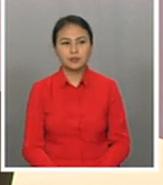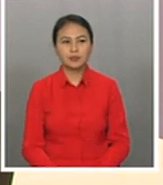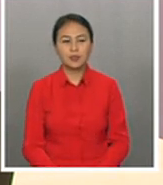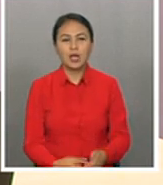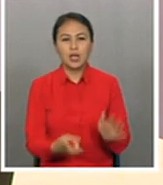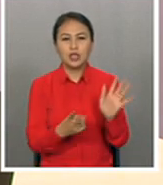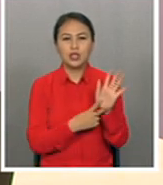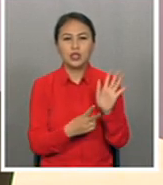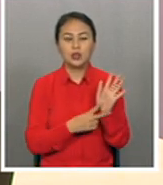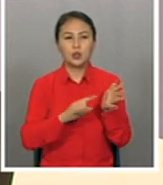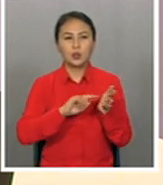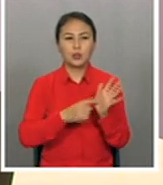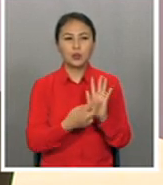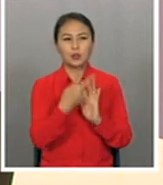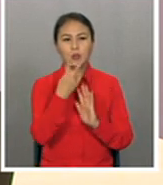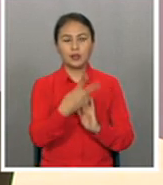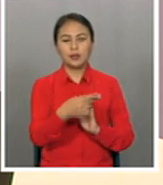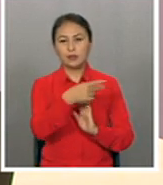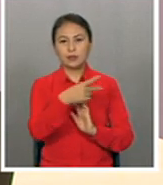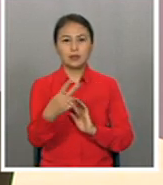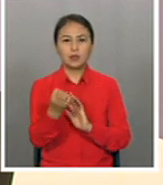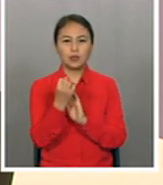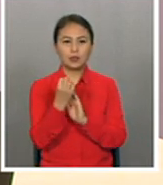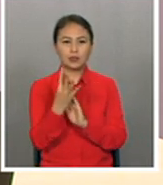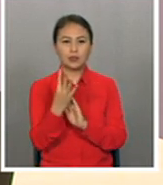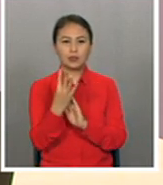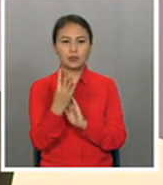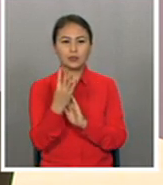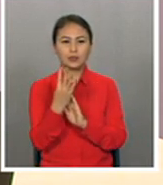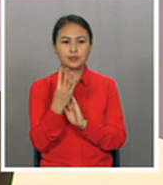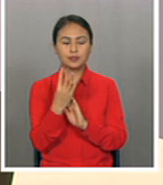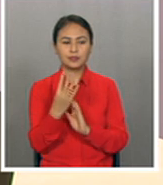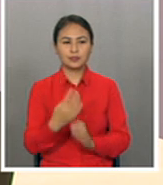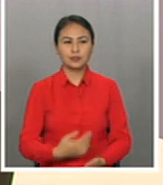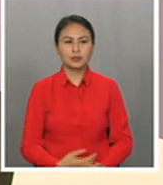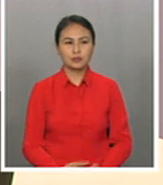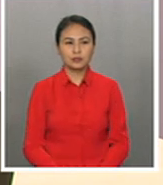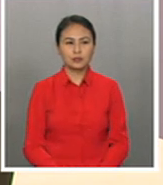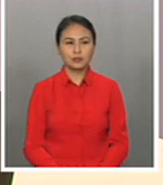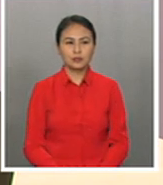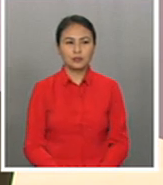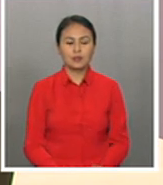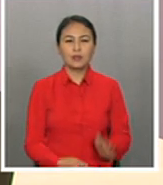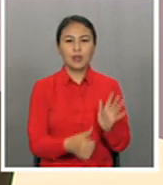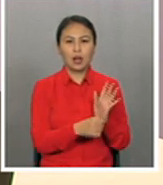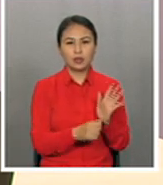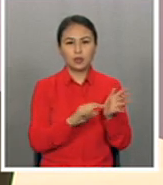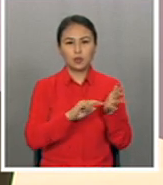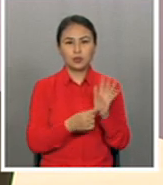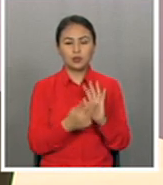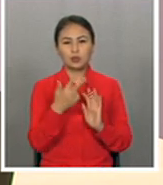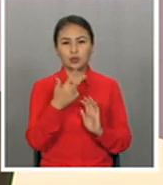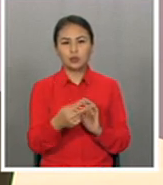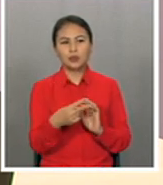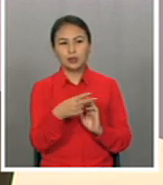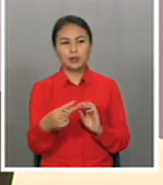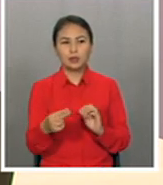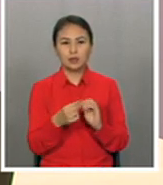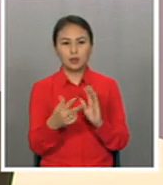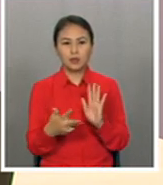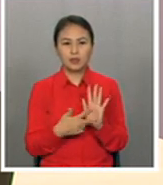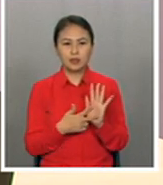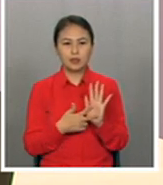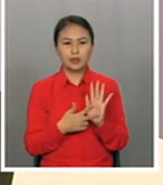7 мен 2-нің көбейтіндісінің мәні 14-ке тең болады. 6 мен 3-тің көбейтіндісінің